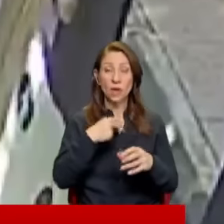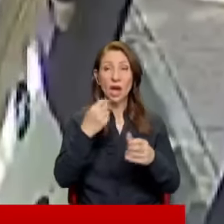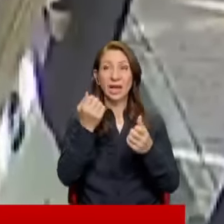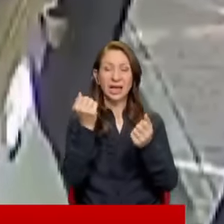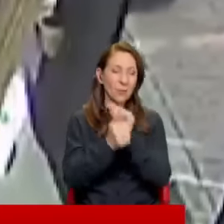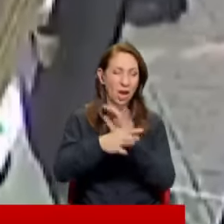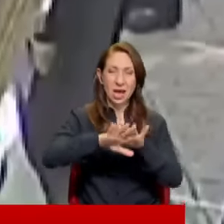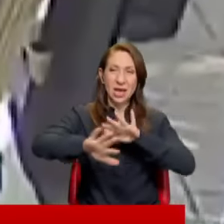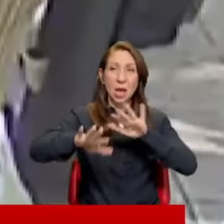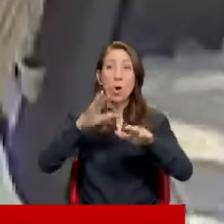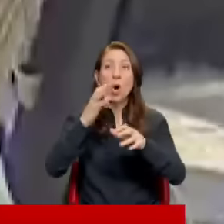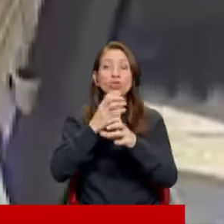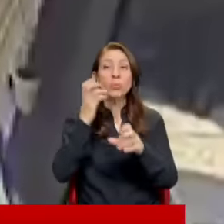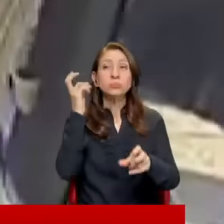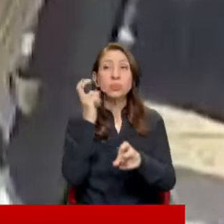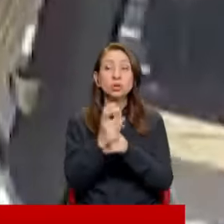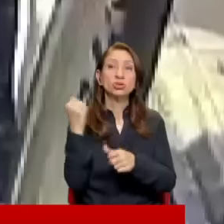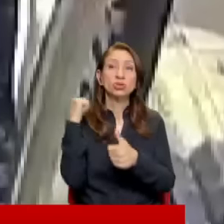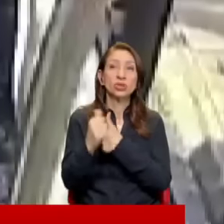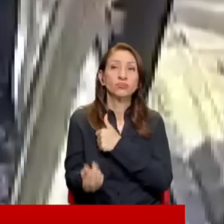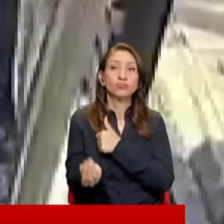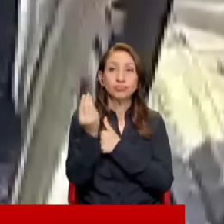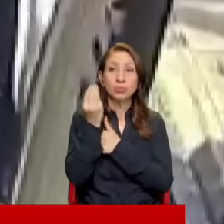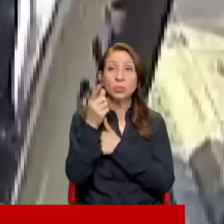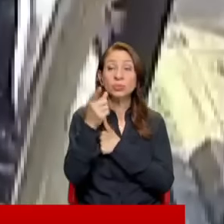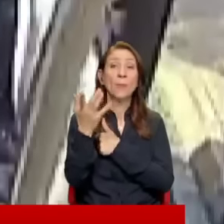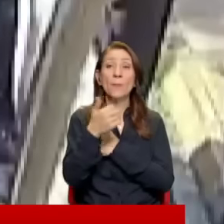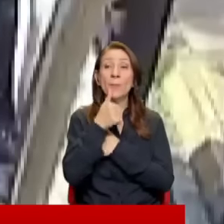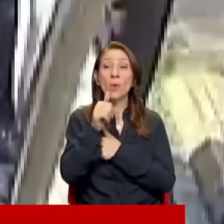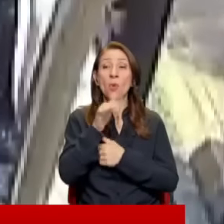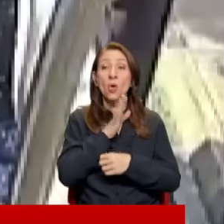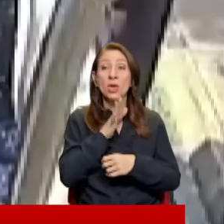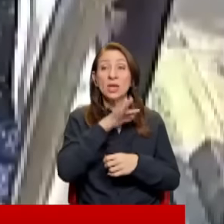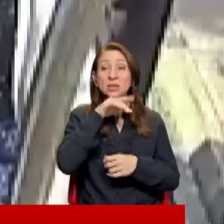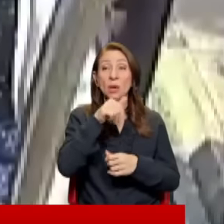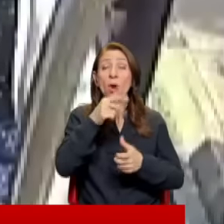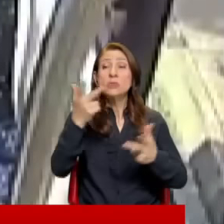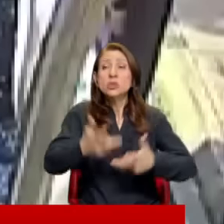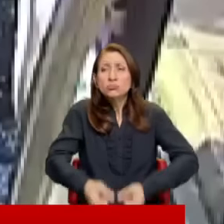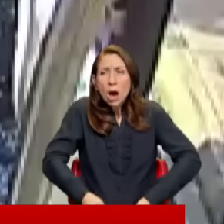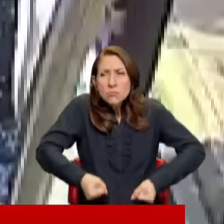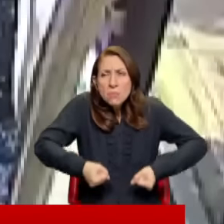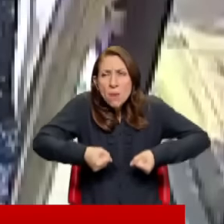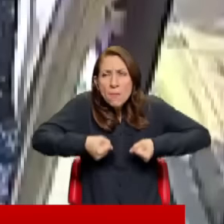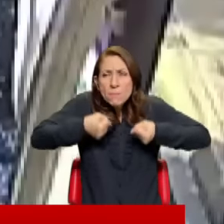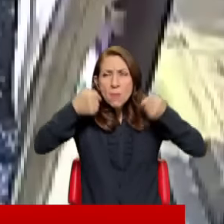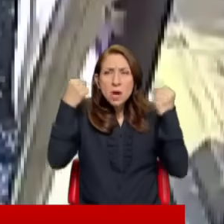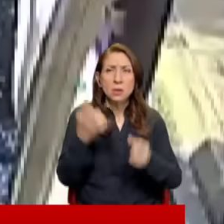kavgaya ayırdı otobüs boşaldıktan sonra yeniden ortaya çıktılar Bu kez baba ve oğlu yaşlı adamı öldüresiye